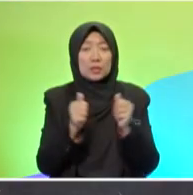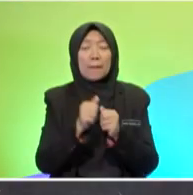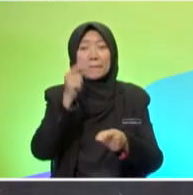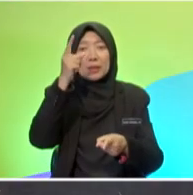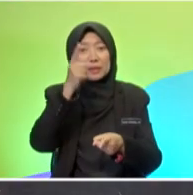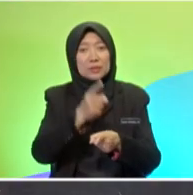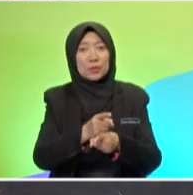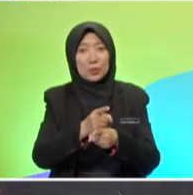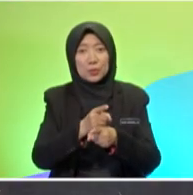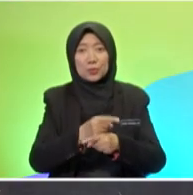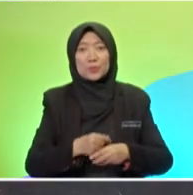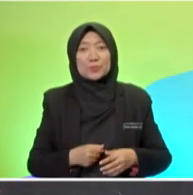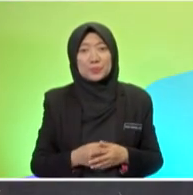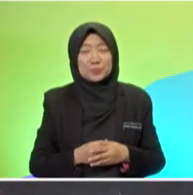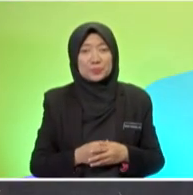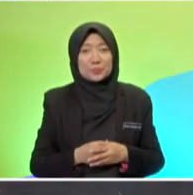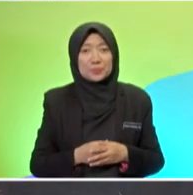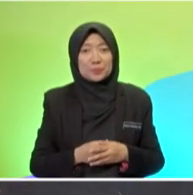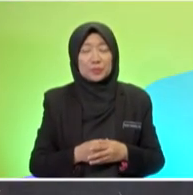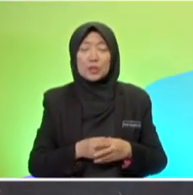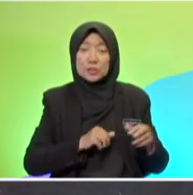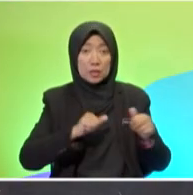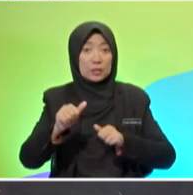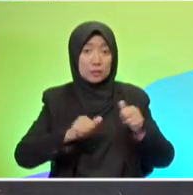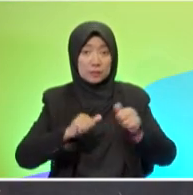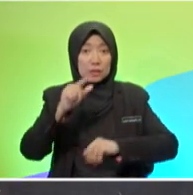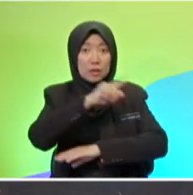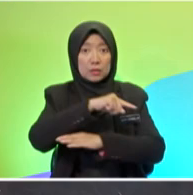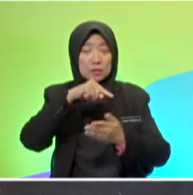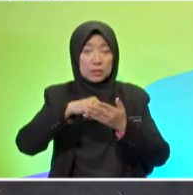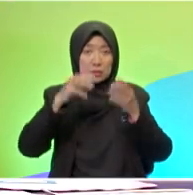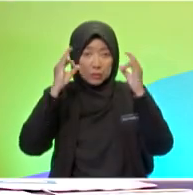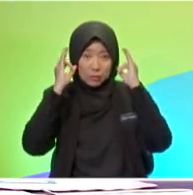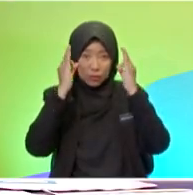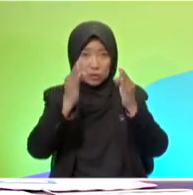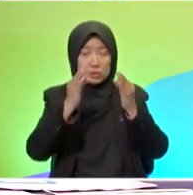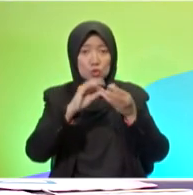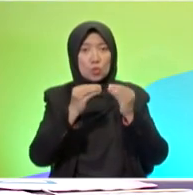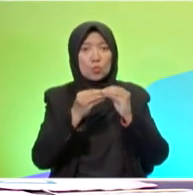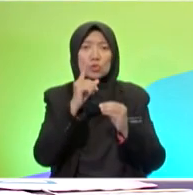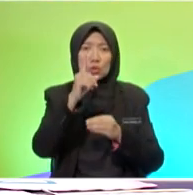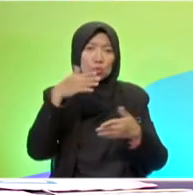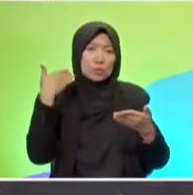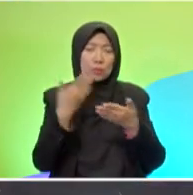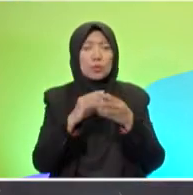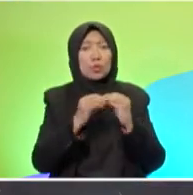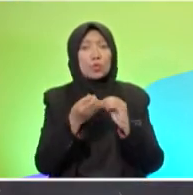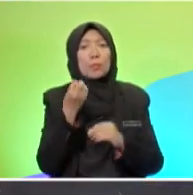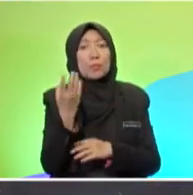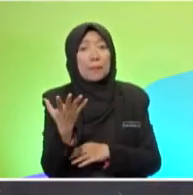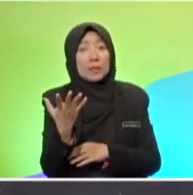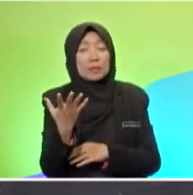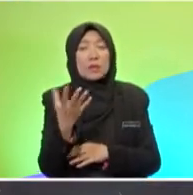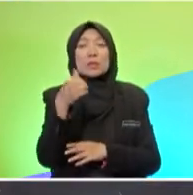Wow, menariknya. Aktiviti kita hari ini, Cikgu nak fokuskan nombor 1 hingga nombor berapa, Cikgu? 1 sampai 10